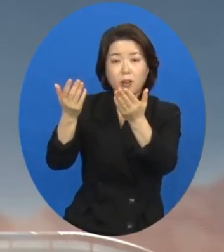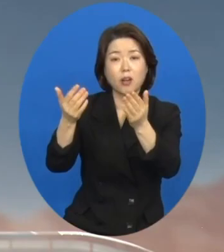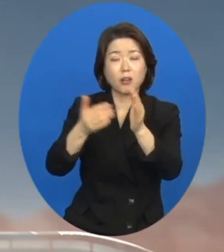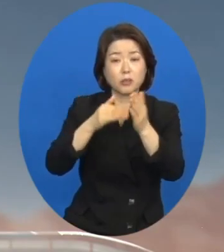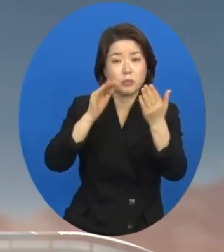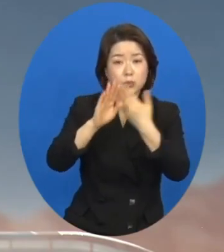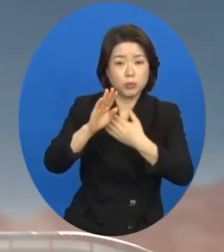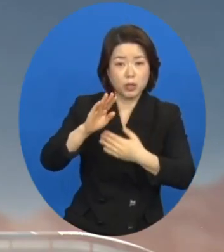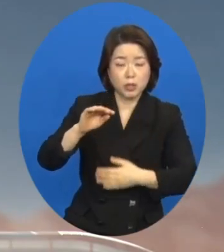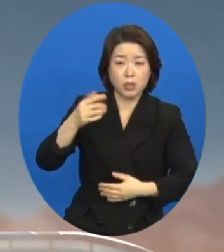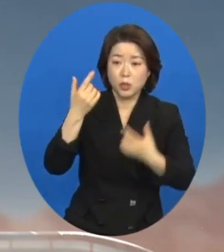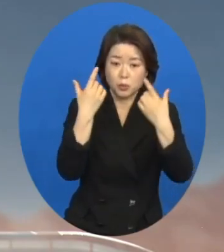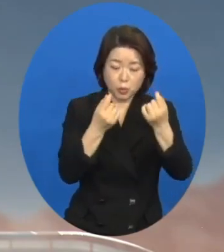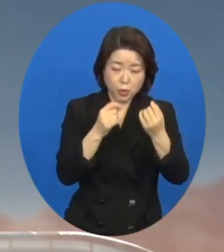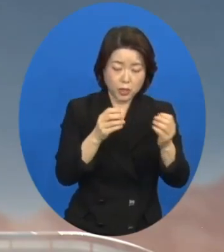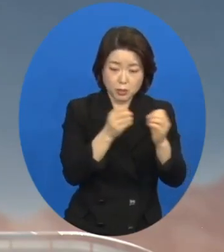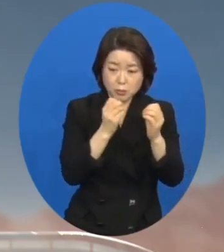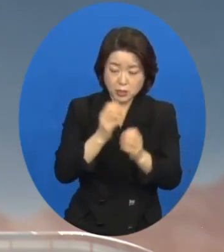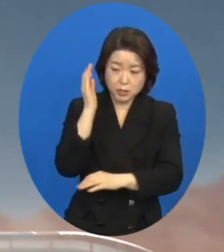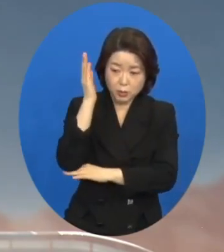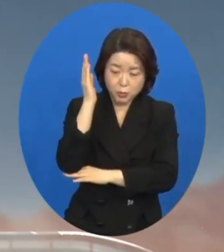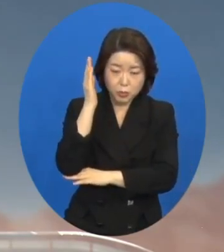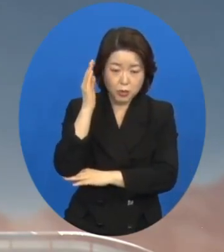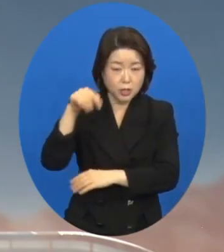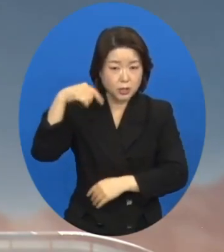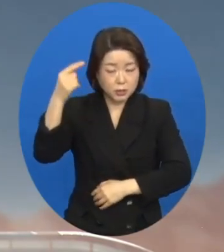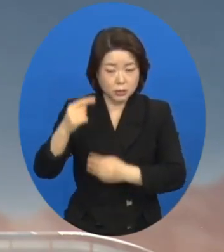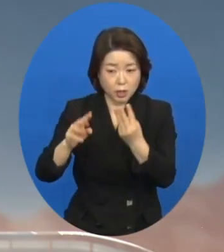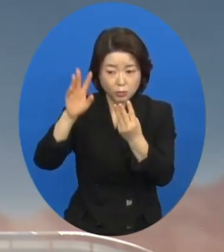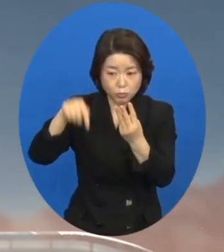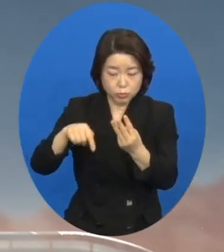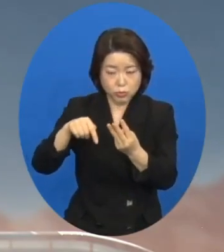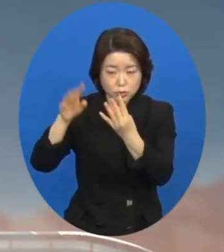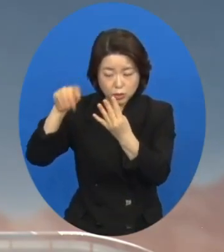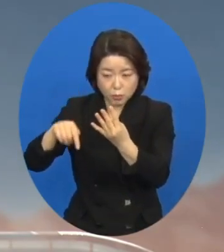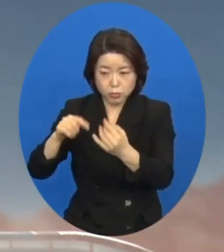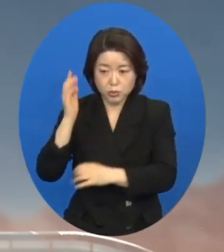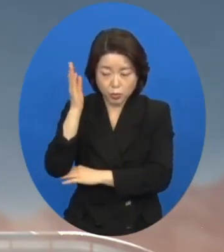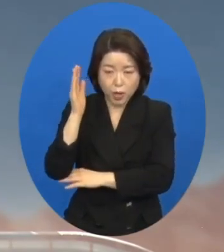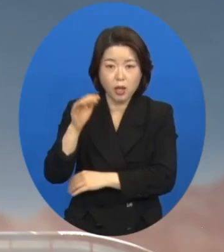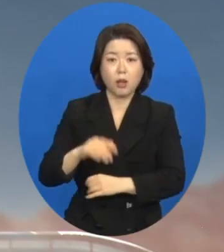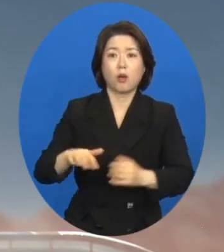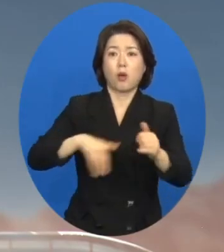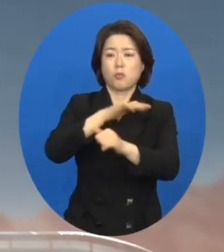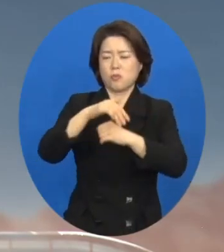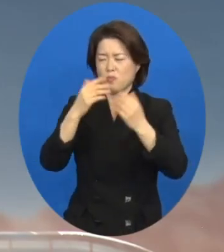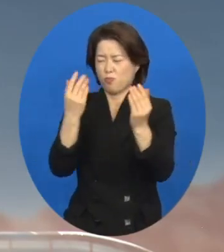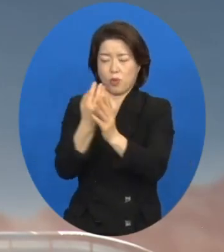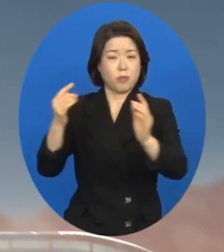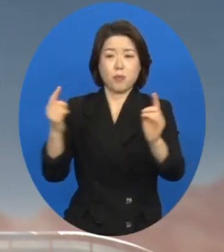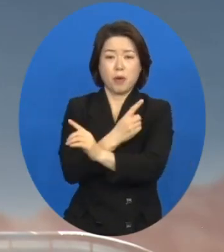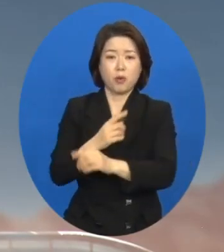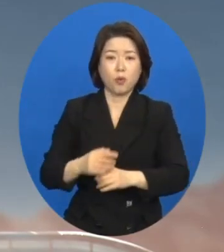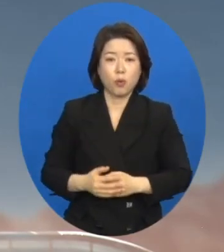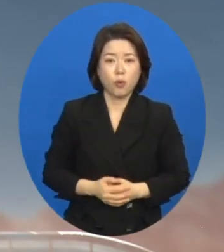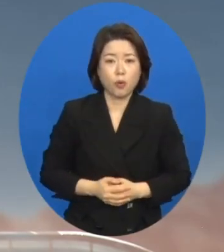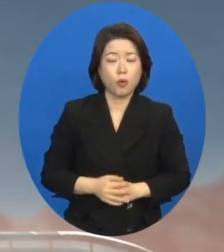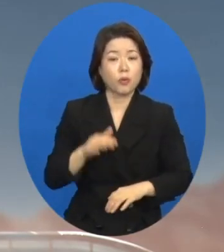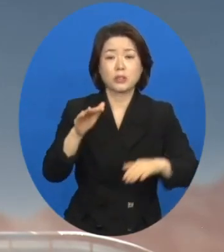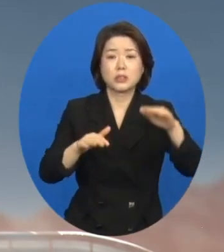그러고 나서 똑같은 메시지를 그 다음 부여에서 예배를 드려요. 분위기가 완전 달라요. 이게 무슨